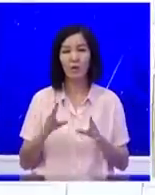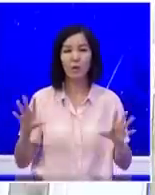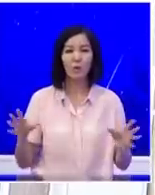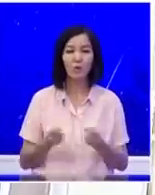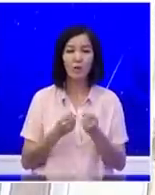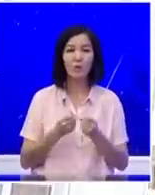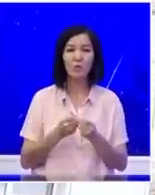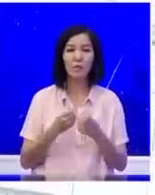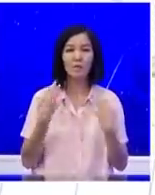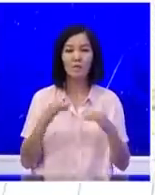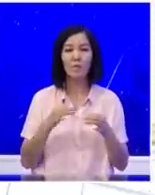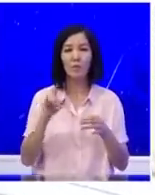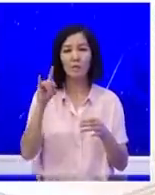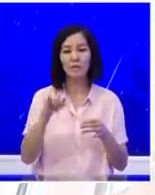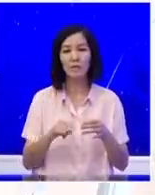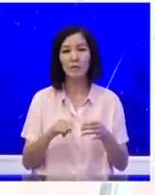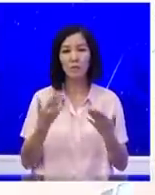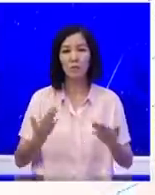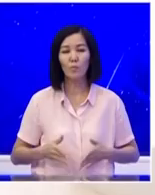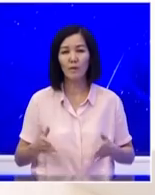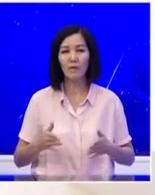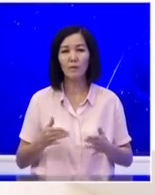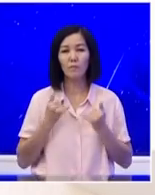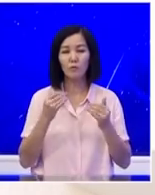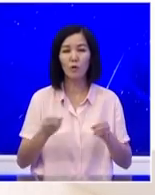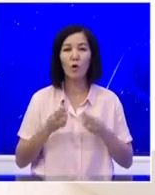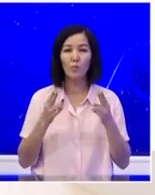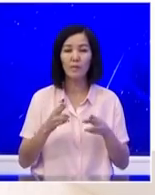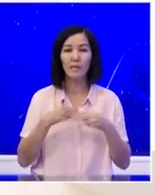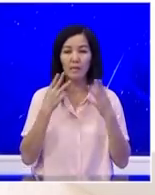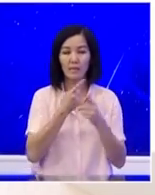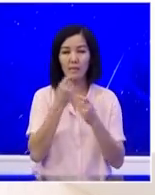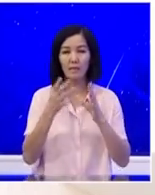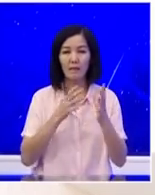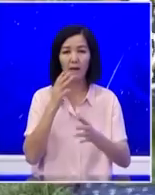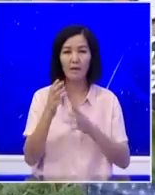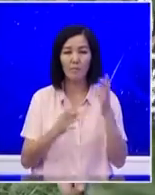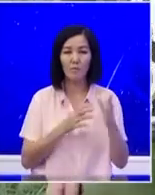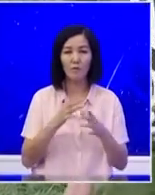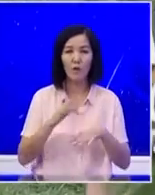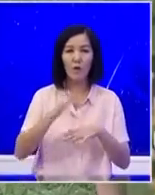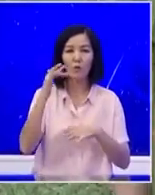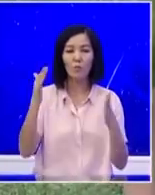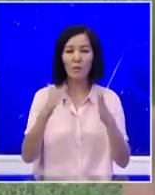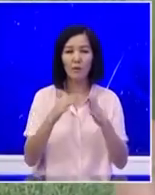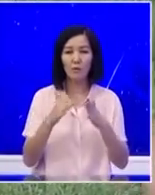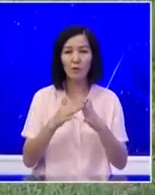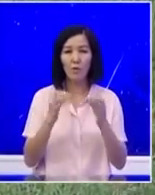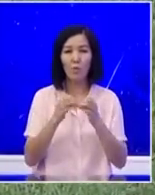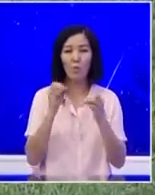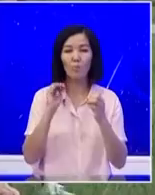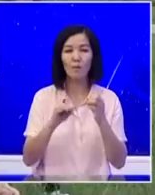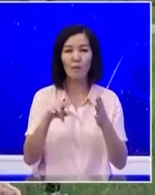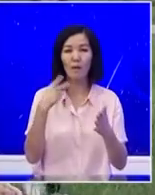ашық терезе балалардың өмірі үшін аса қауіпті екенін ескертеді. Жыл сайын әлем бойынша көп қабатты үйлерден 10000 бала